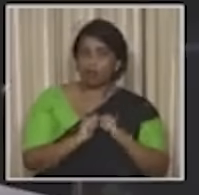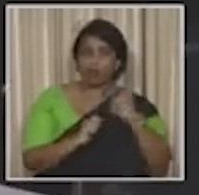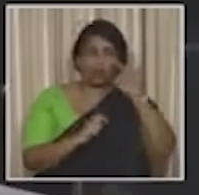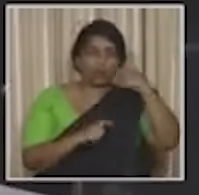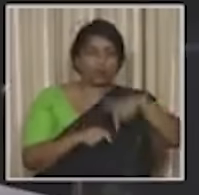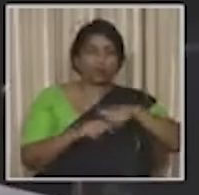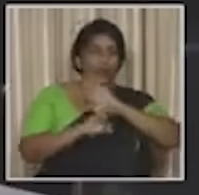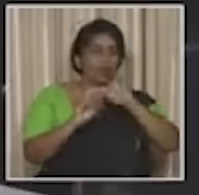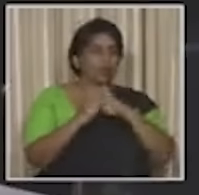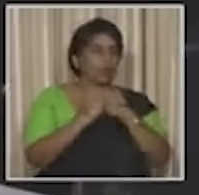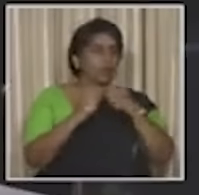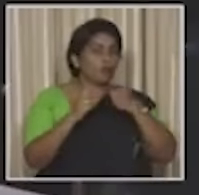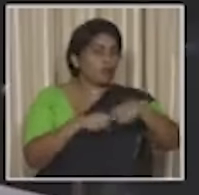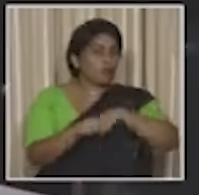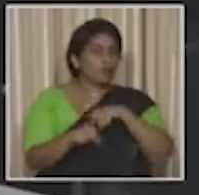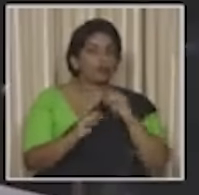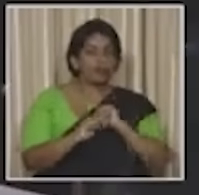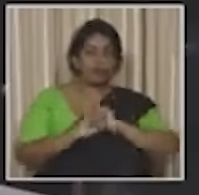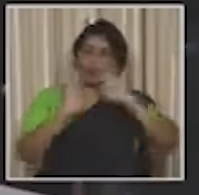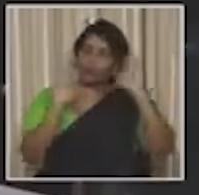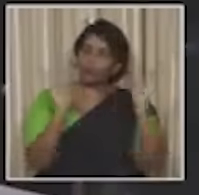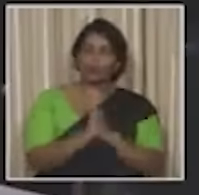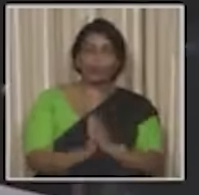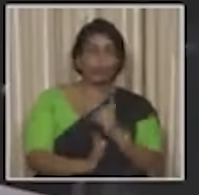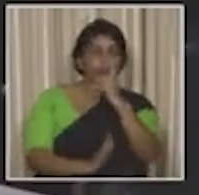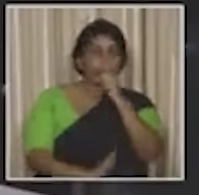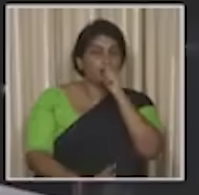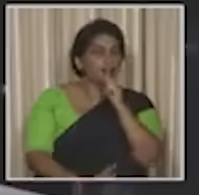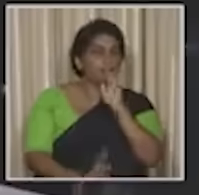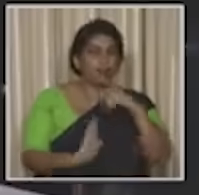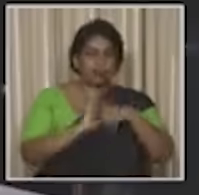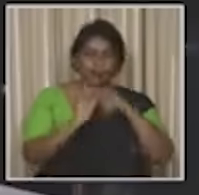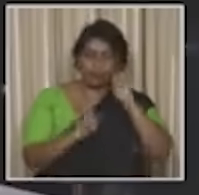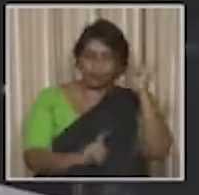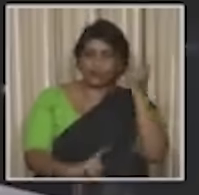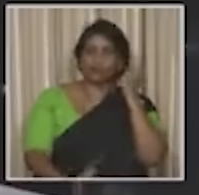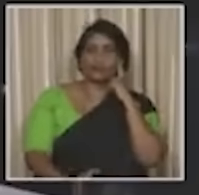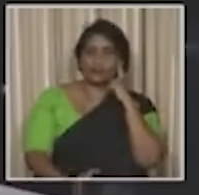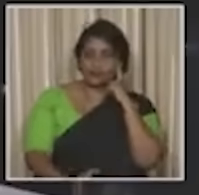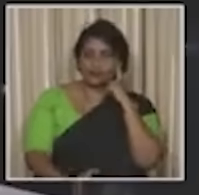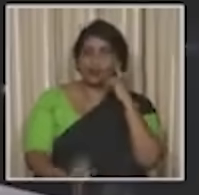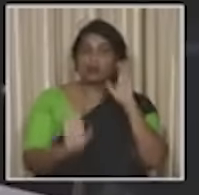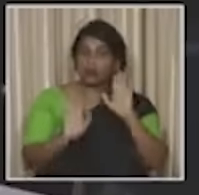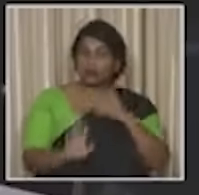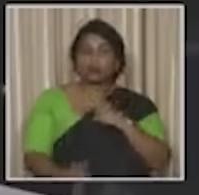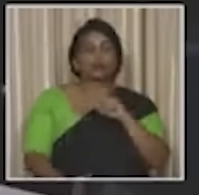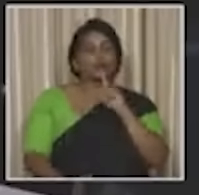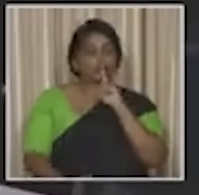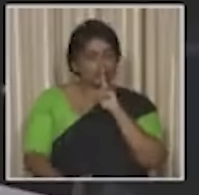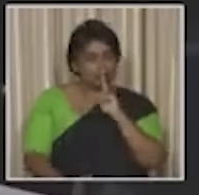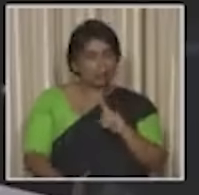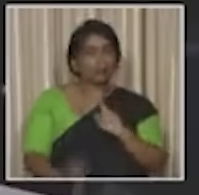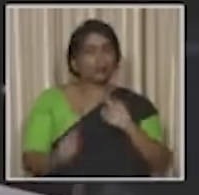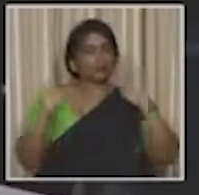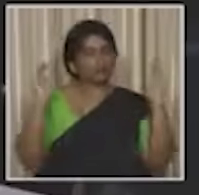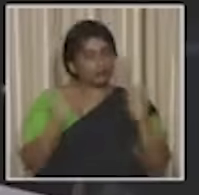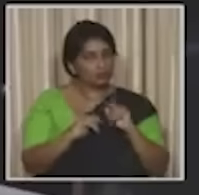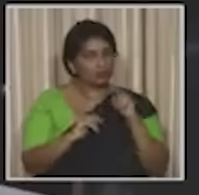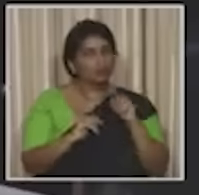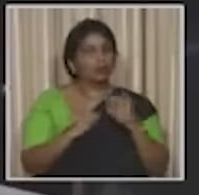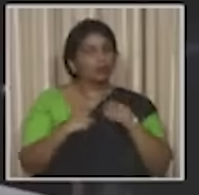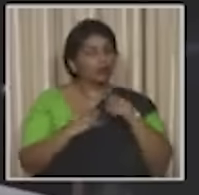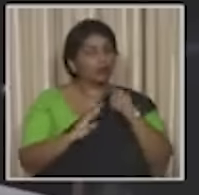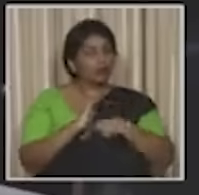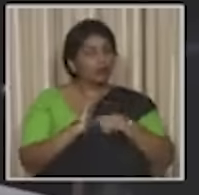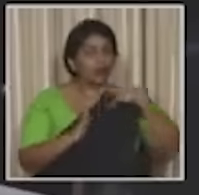balasakti setra arubu dek tu mana kerja kaud. Mereka Eka kuatra hasil mereka jangan tahu. Awasan kerana kita kira denno. Adu matarami,